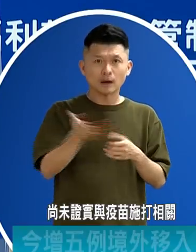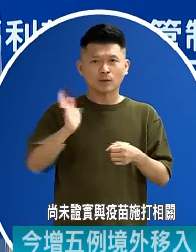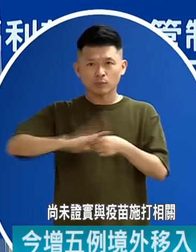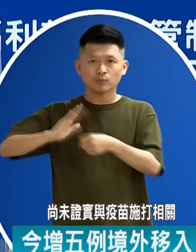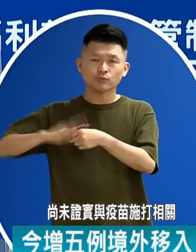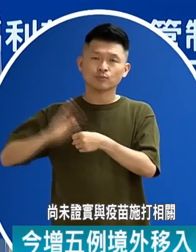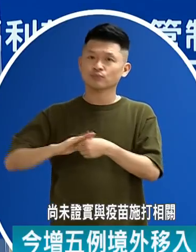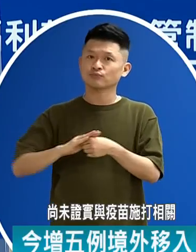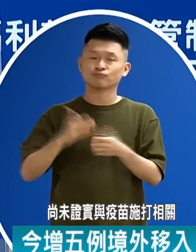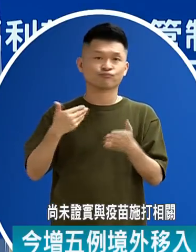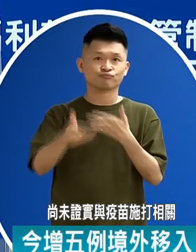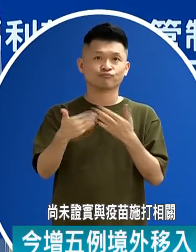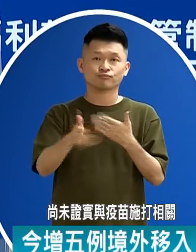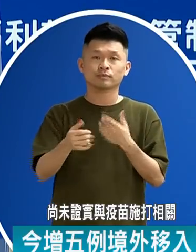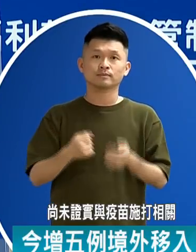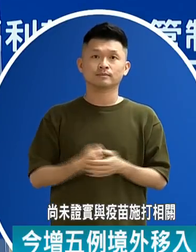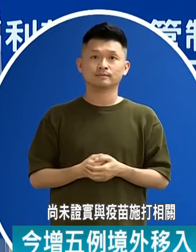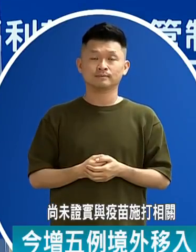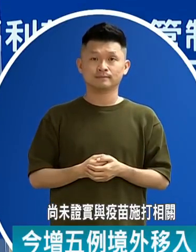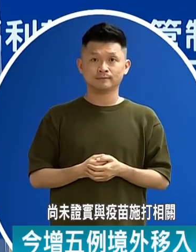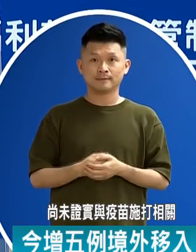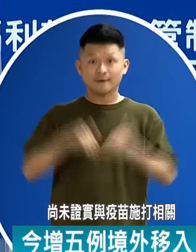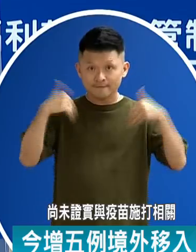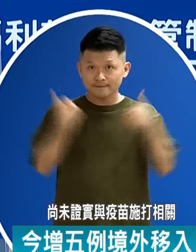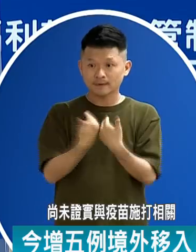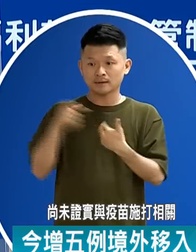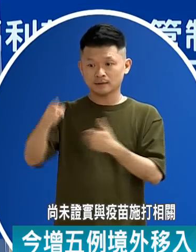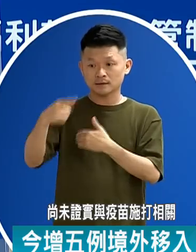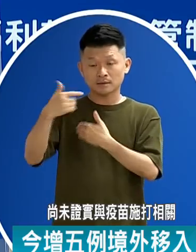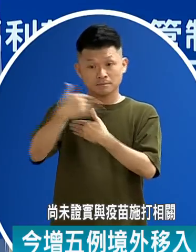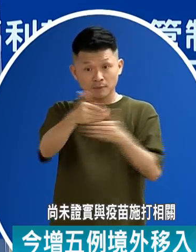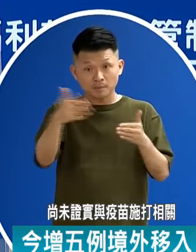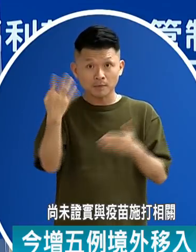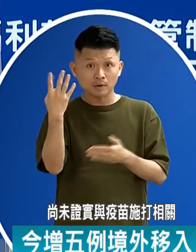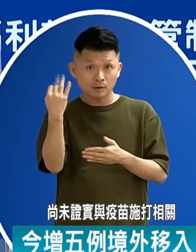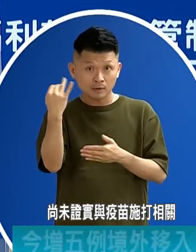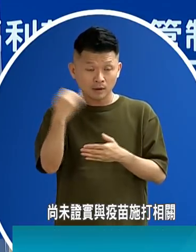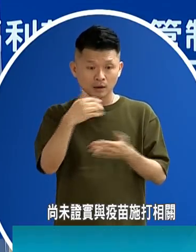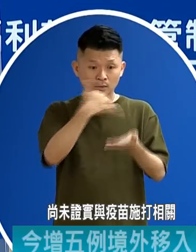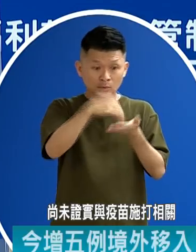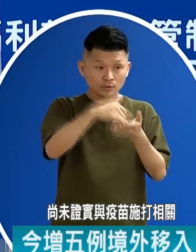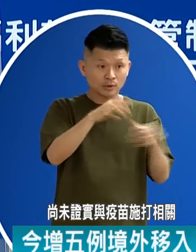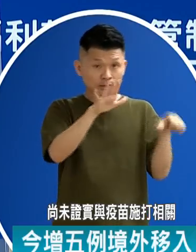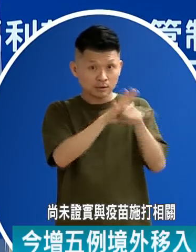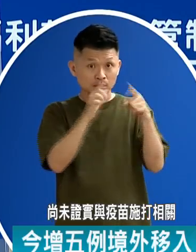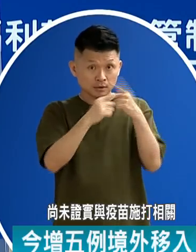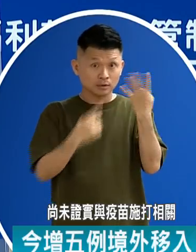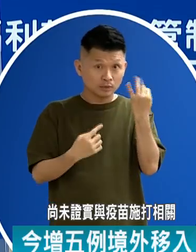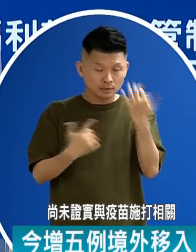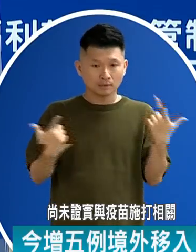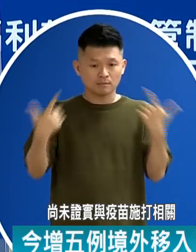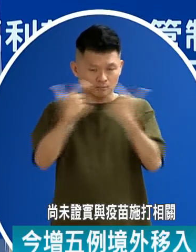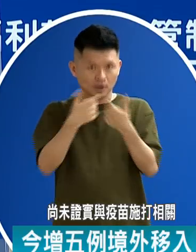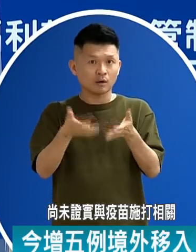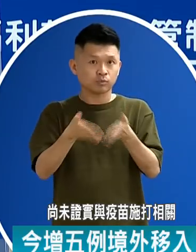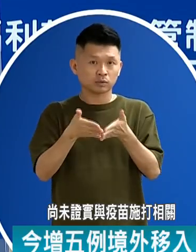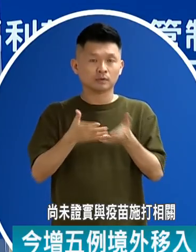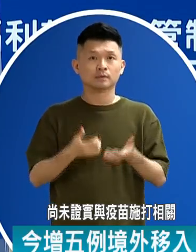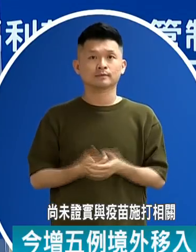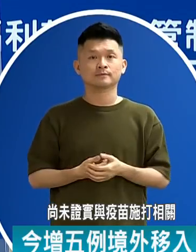弥补它，是用我们的量能来计算可以进来的人，所以要把这个分流一定要把它做